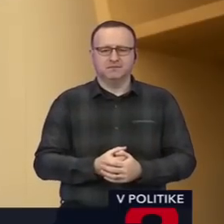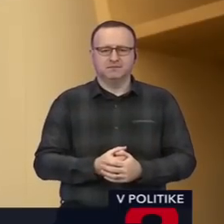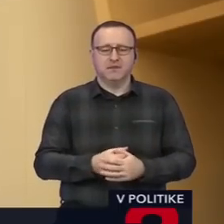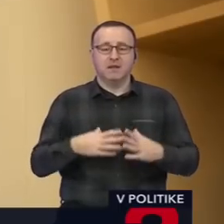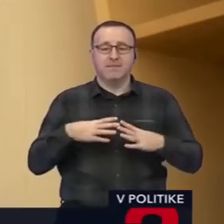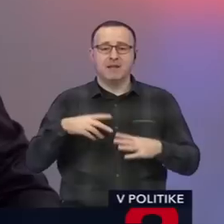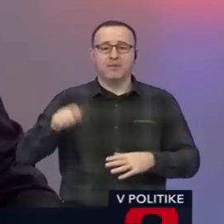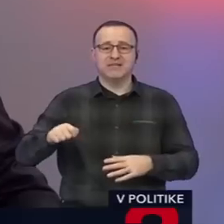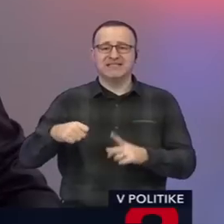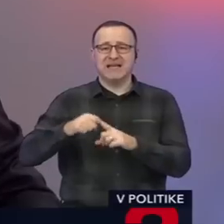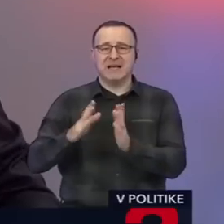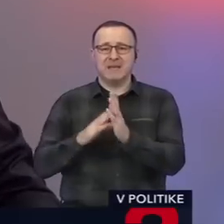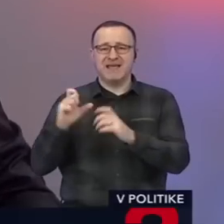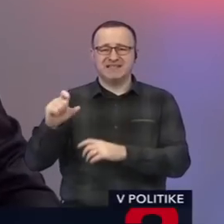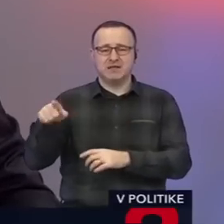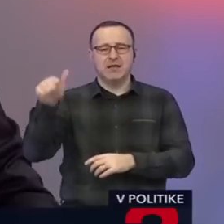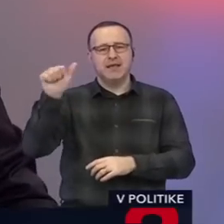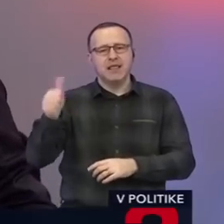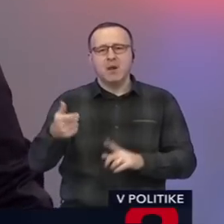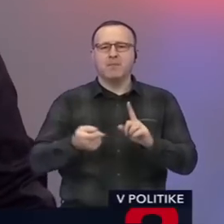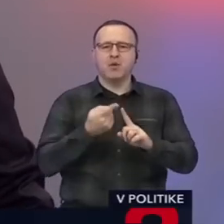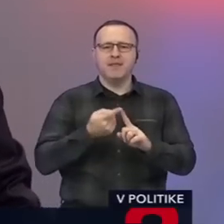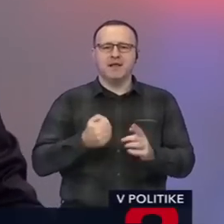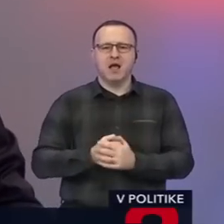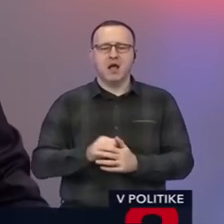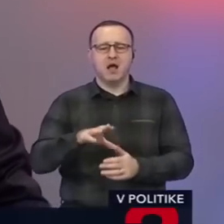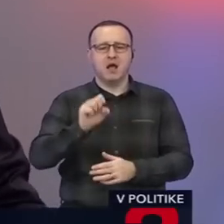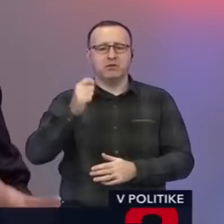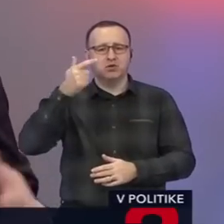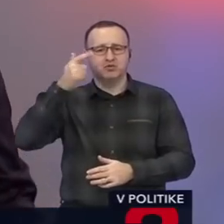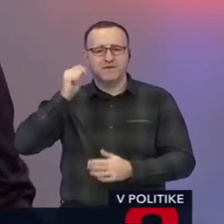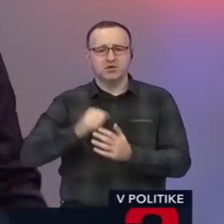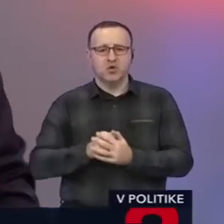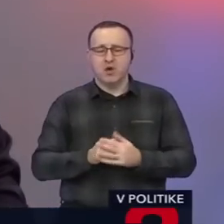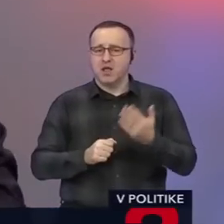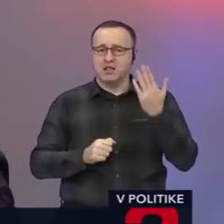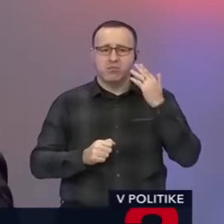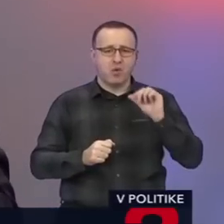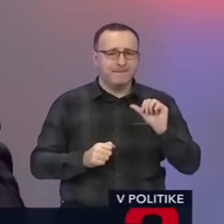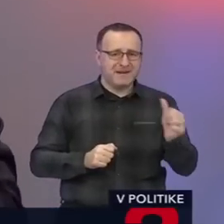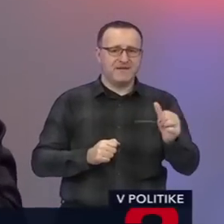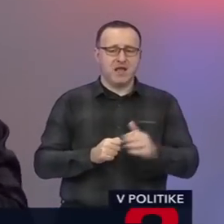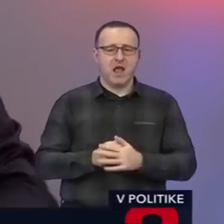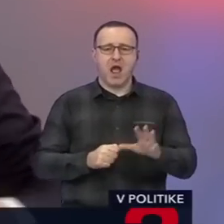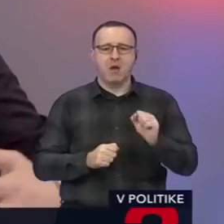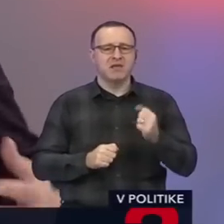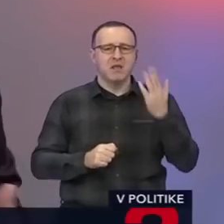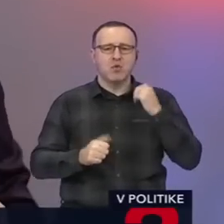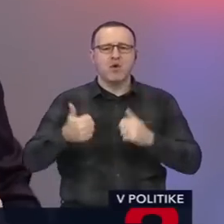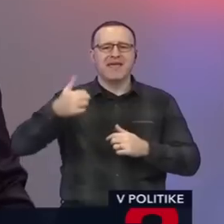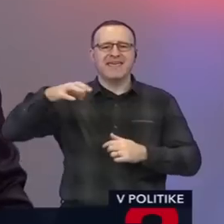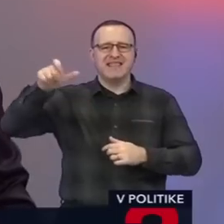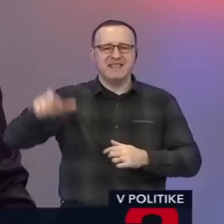jednou z podmienok hlasu sociálna demokracie je, aby Slovensko nebolo prvé, ale aby nebolo jediné. Tá